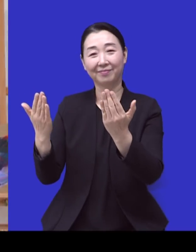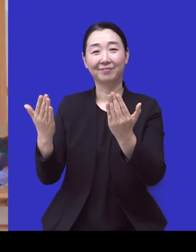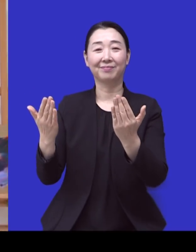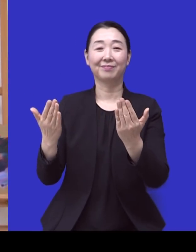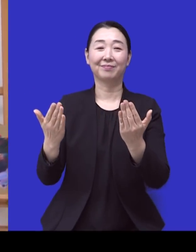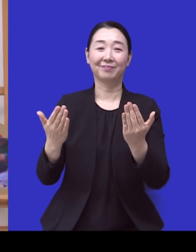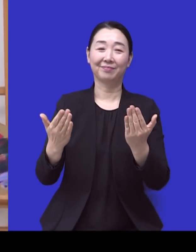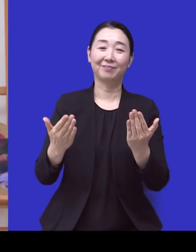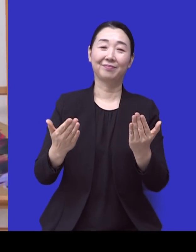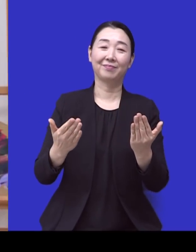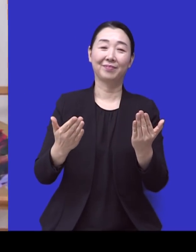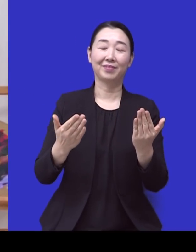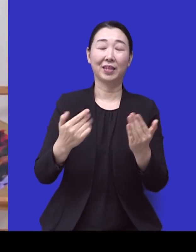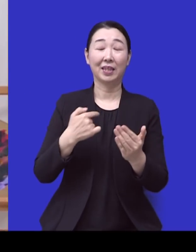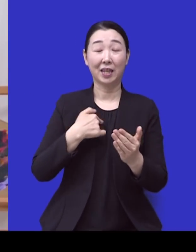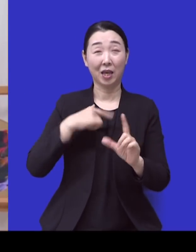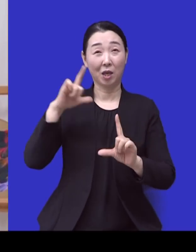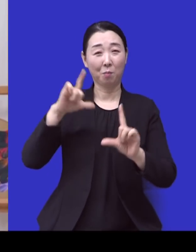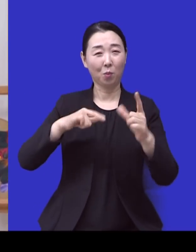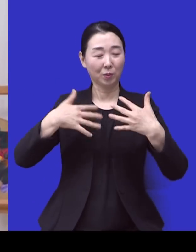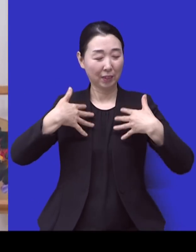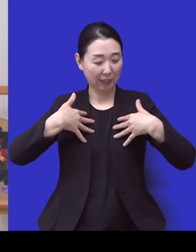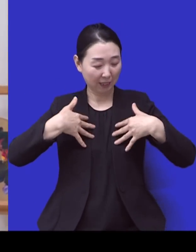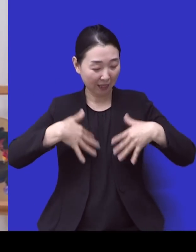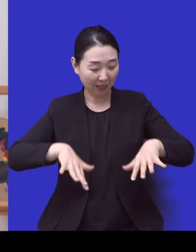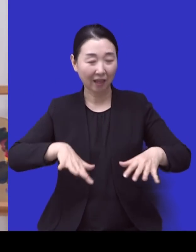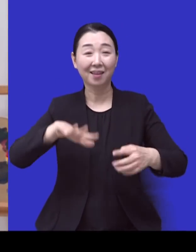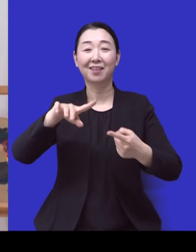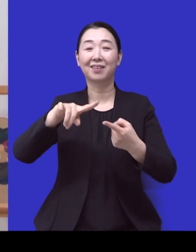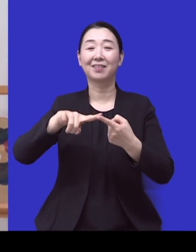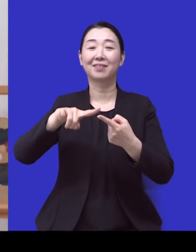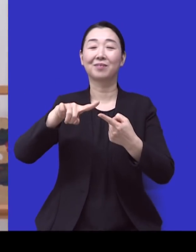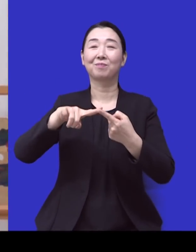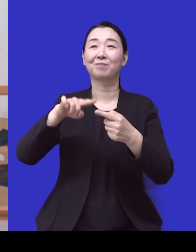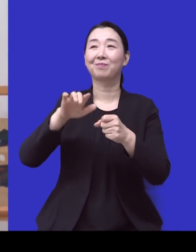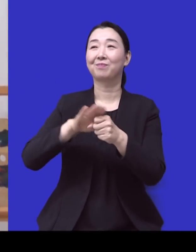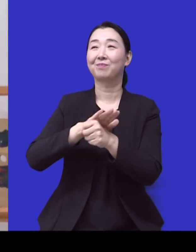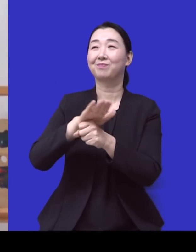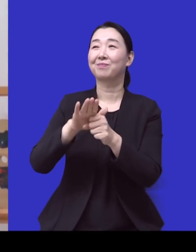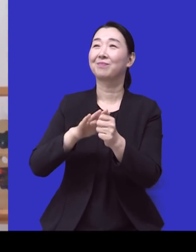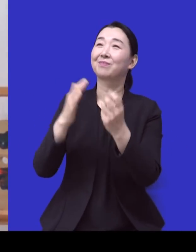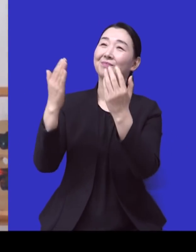사랑하시는 연약함 그대로